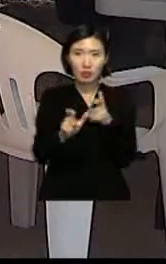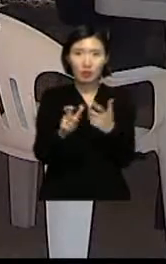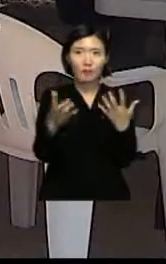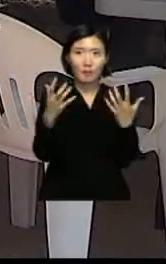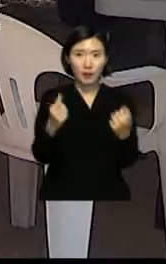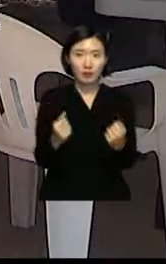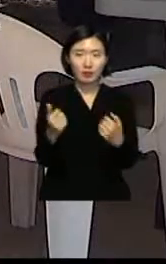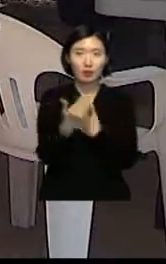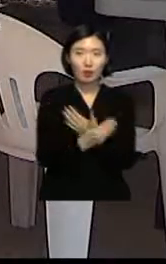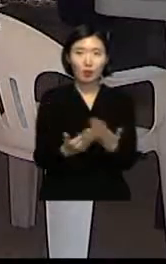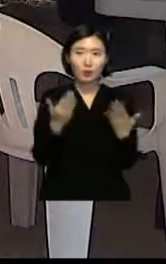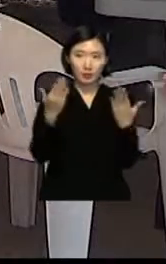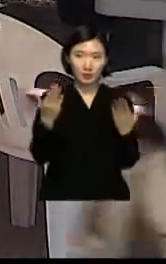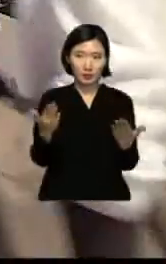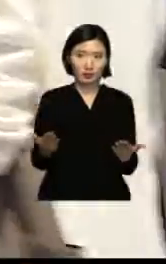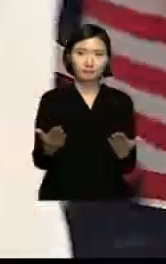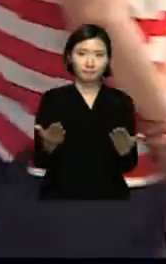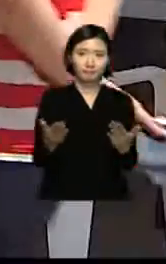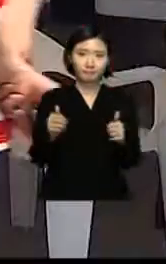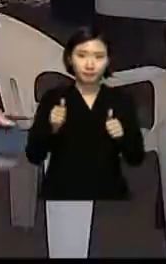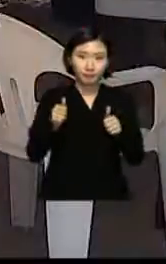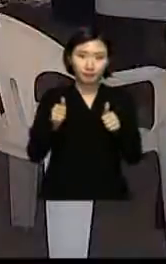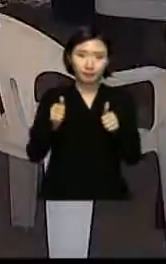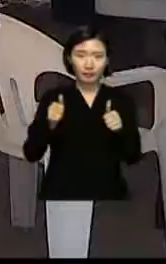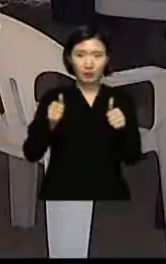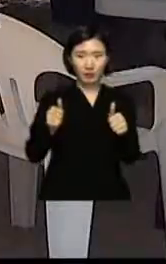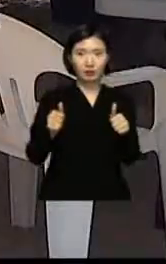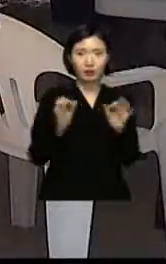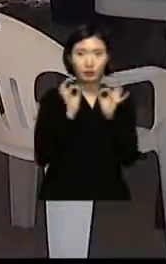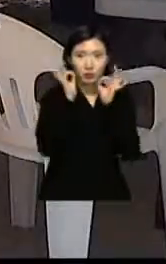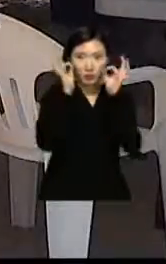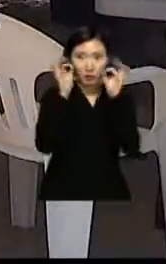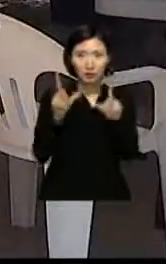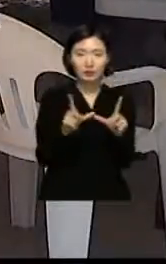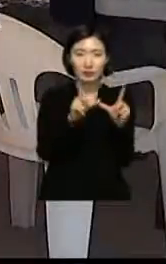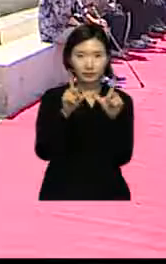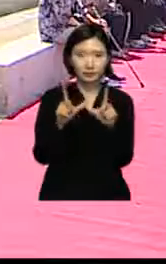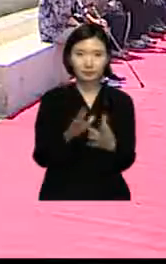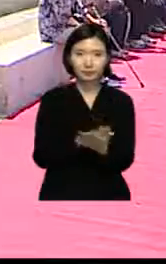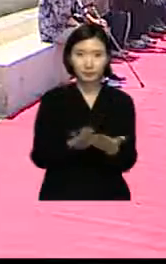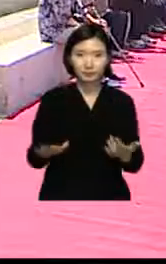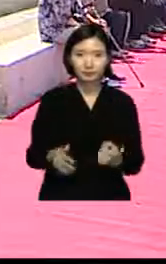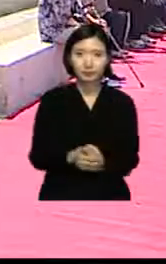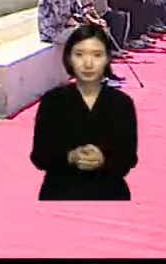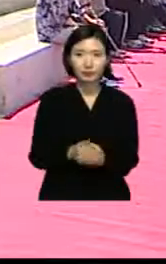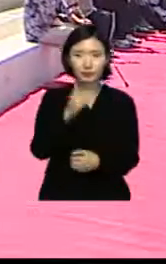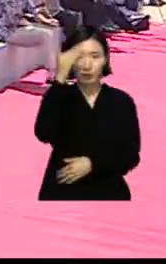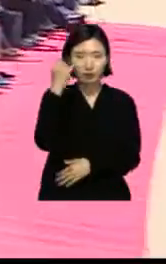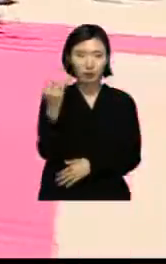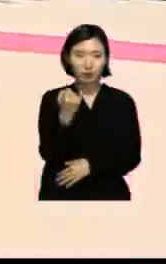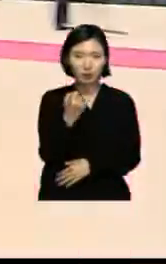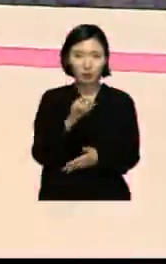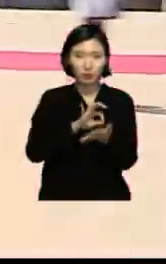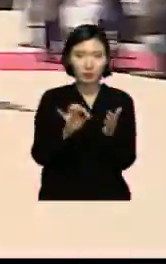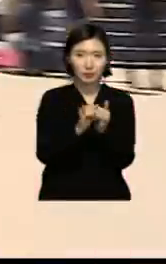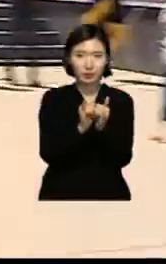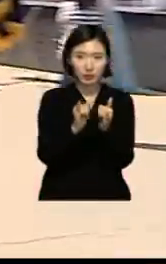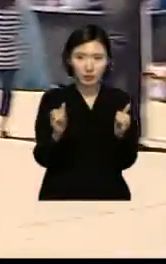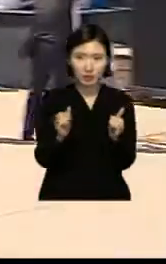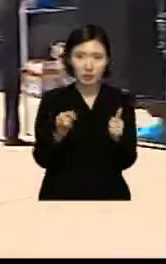많이 봉사하고 더 열심히 이렇게 노력하면서 살겠습니다. 한국 여성 소비자연합이